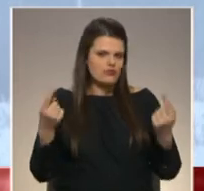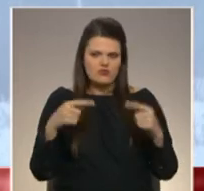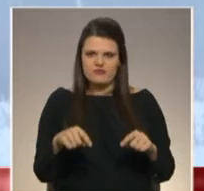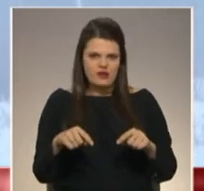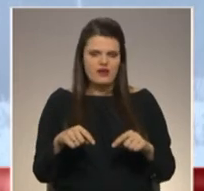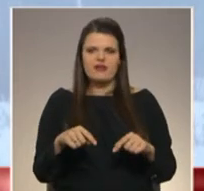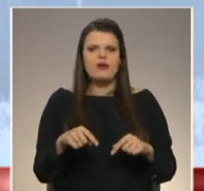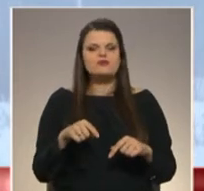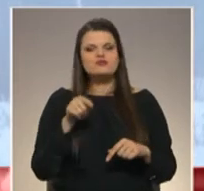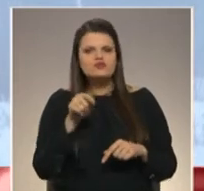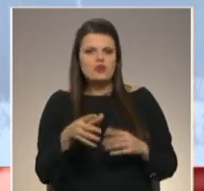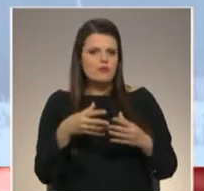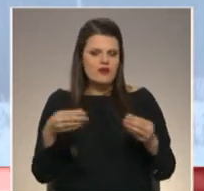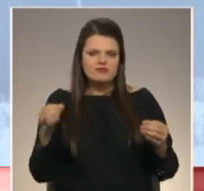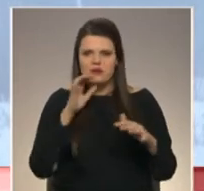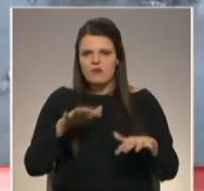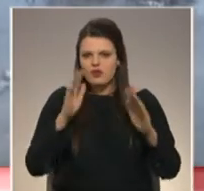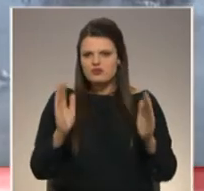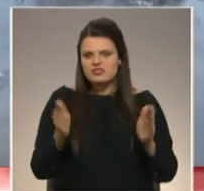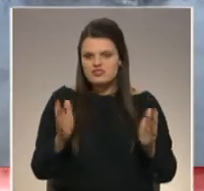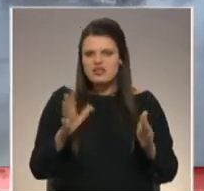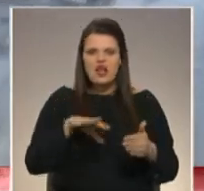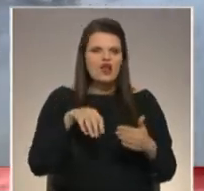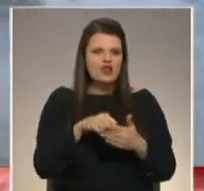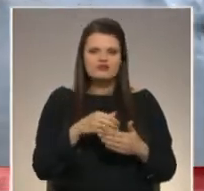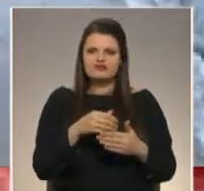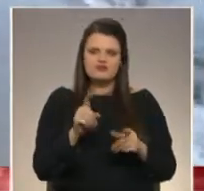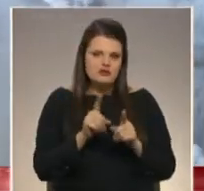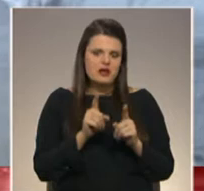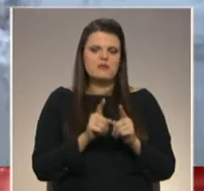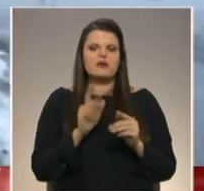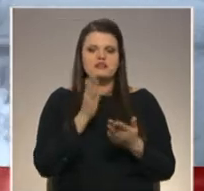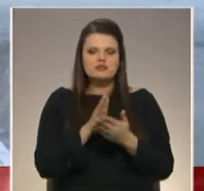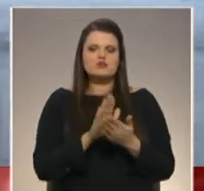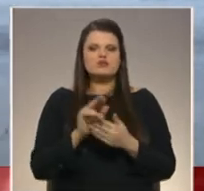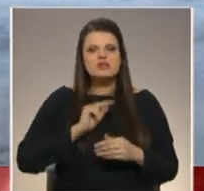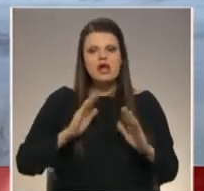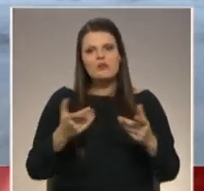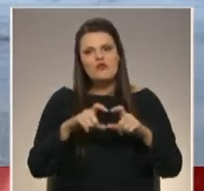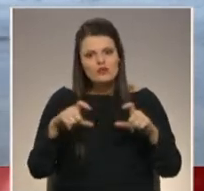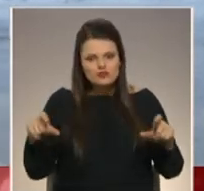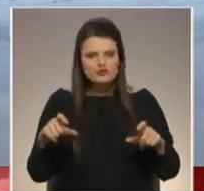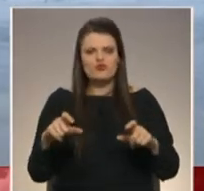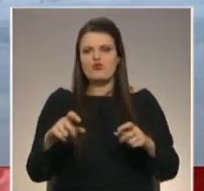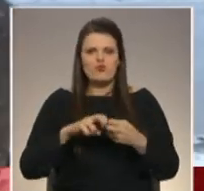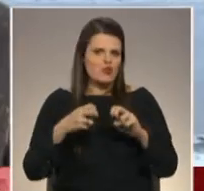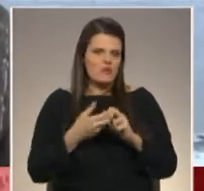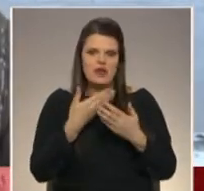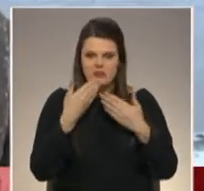vairāk kā 10 cilvēki, pārplūdušie ceļi un palienas līdz šim nav bijis šķērslis un ceļš uz darbu, skolu vai citām gaitām raizes